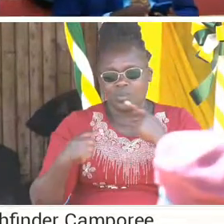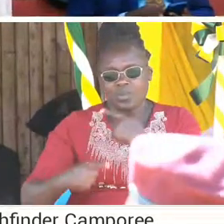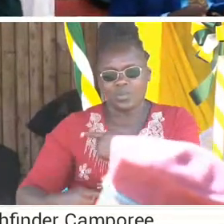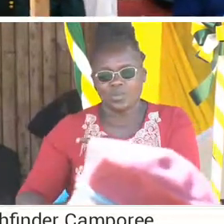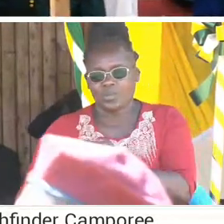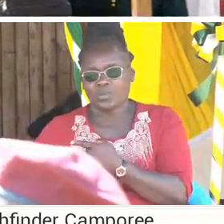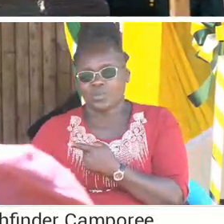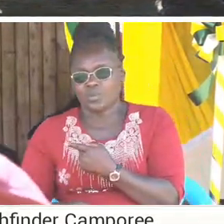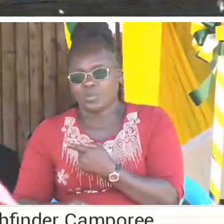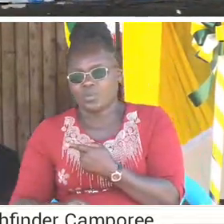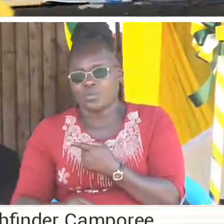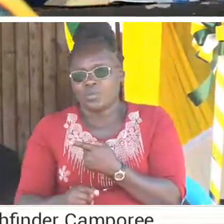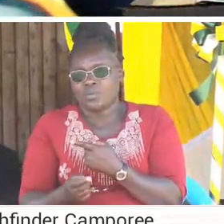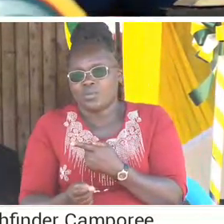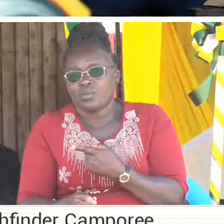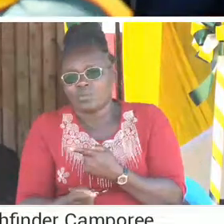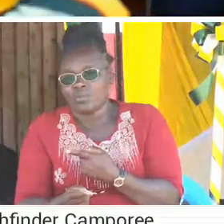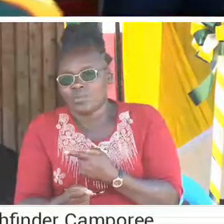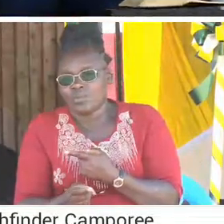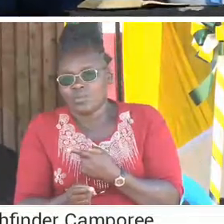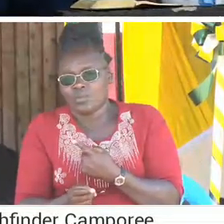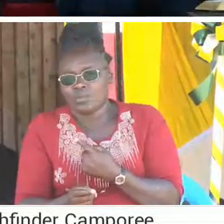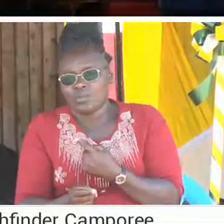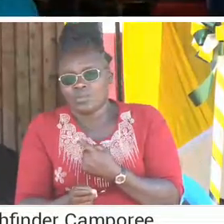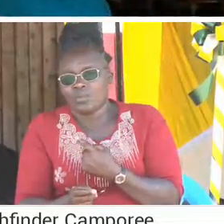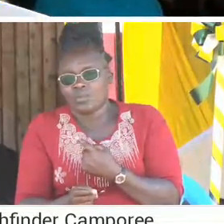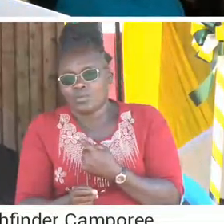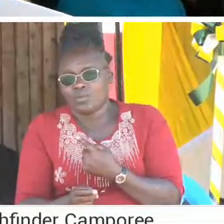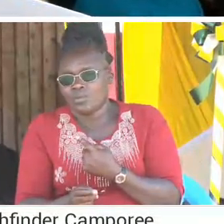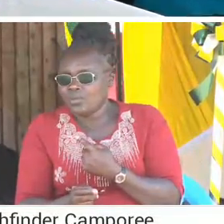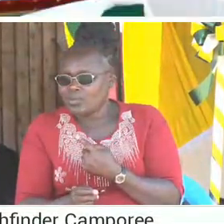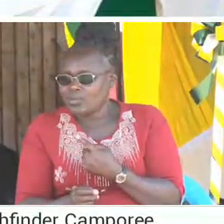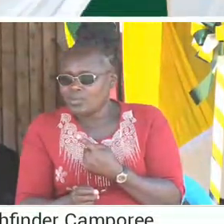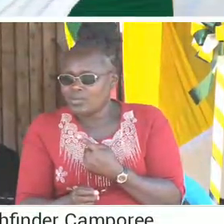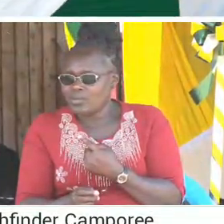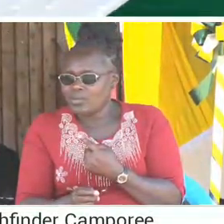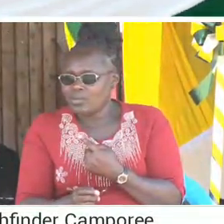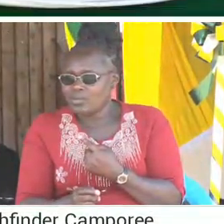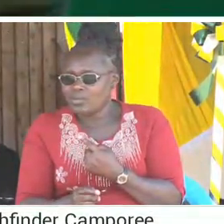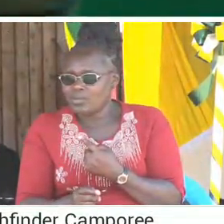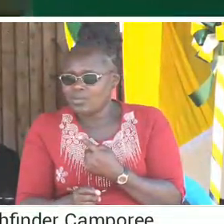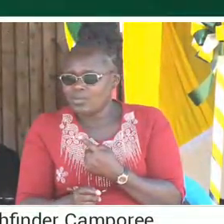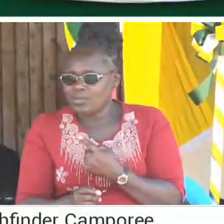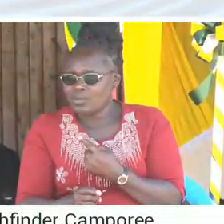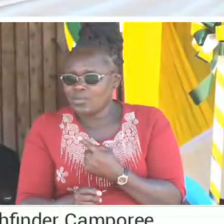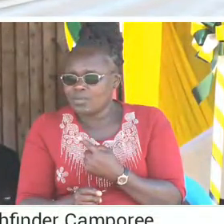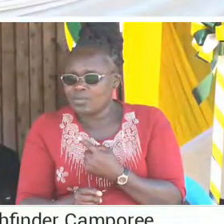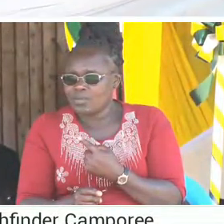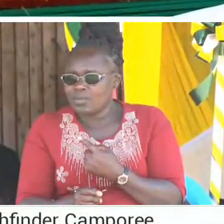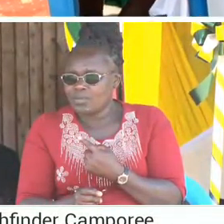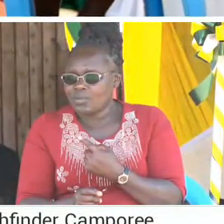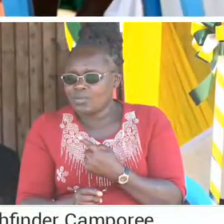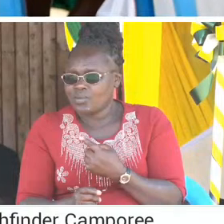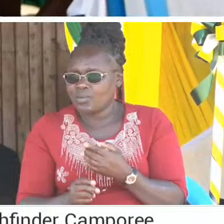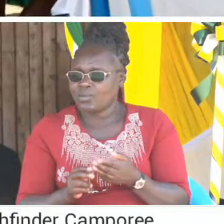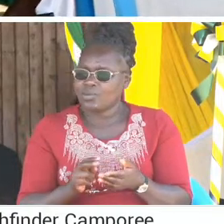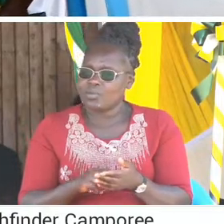Fungu la 10. Wale mnaotufuatilia na ambao mko na Biblia zenu, twende pamoja kwenye fungu la 10 na